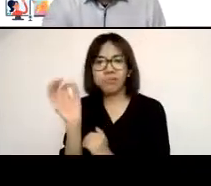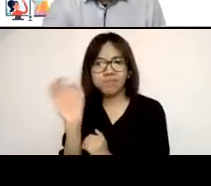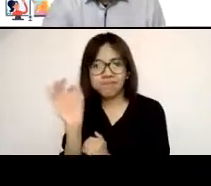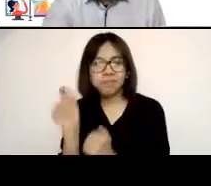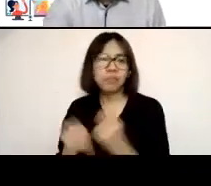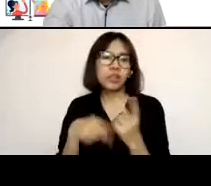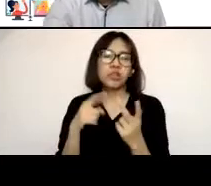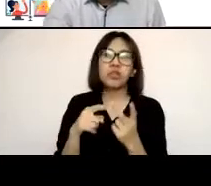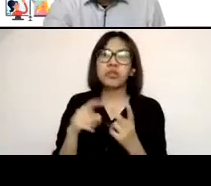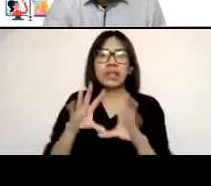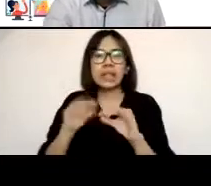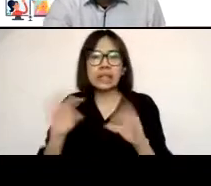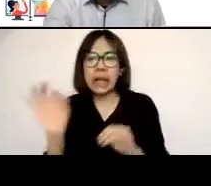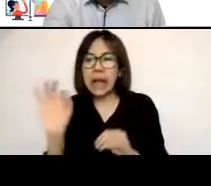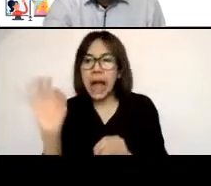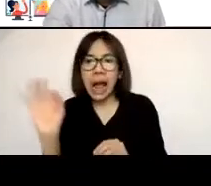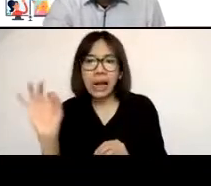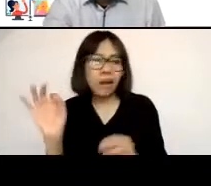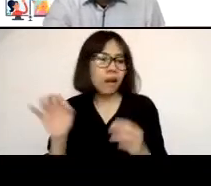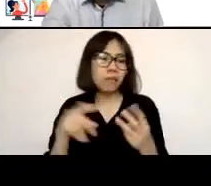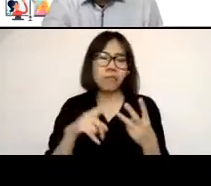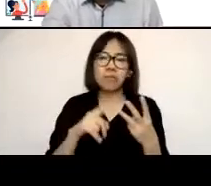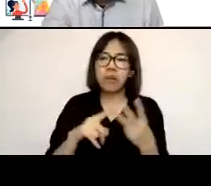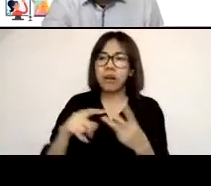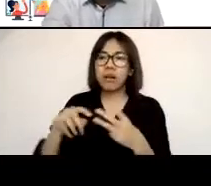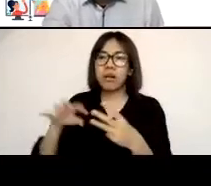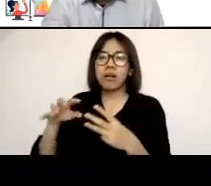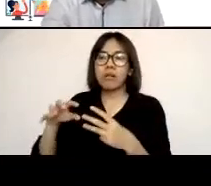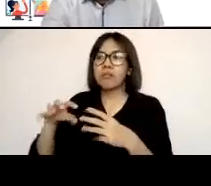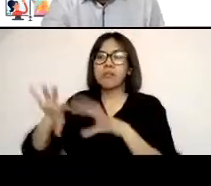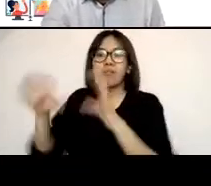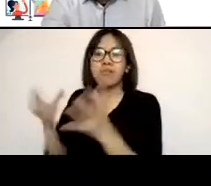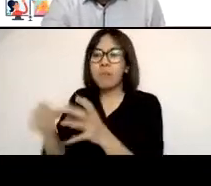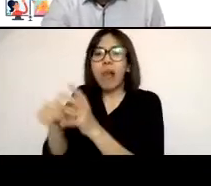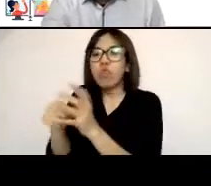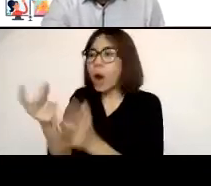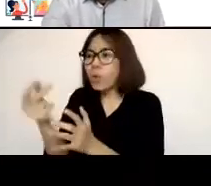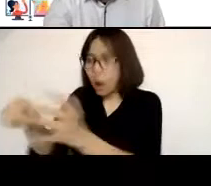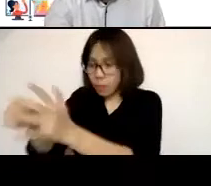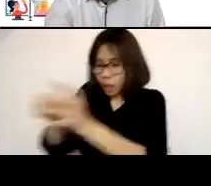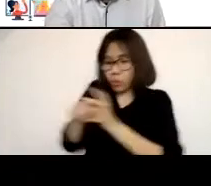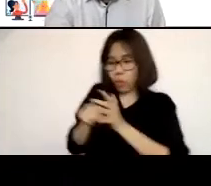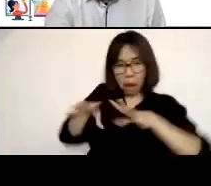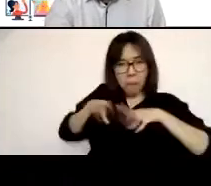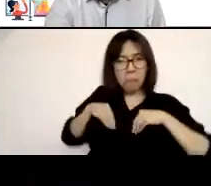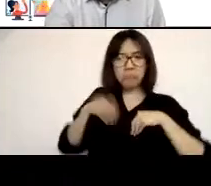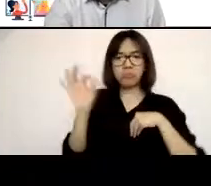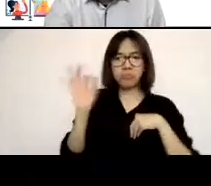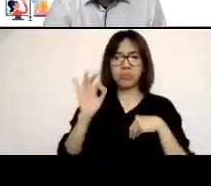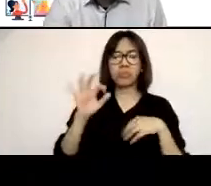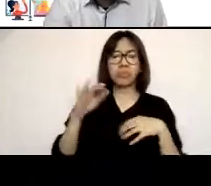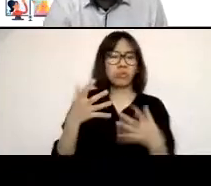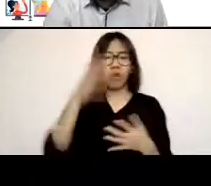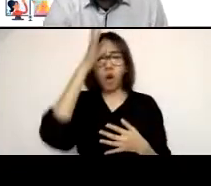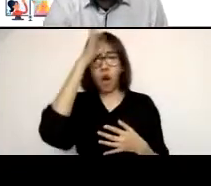sumber pendapatan seperti pekerjaan dan juga bantuan kiriman uang. Responden yang tergolong miskin lebih banyak yang